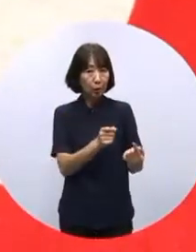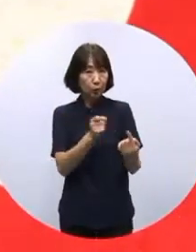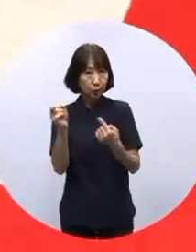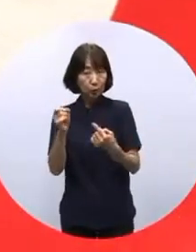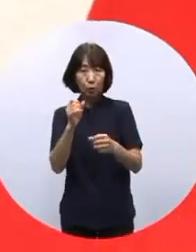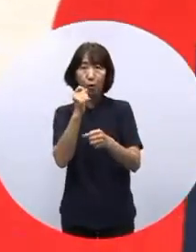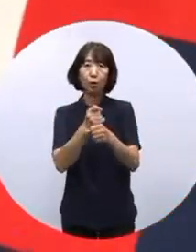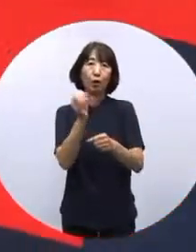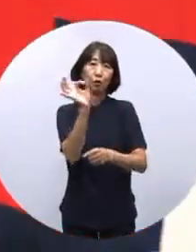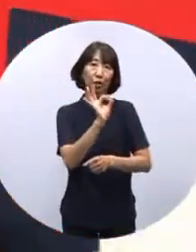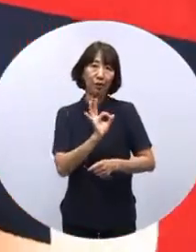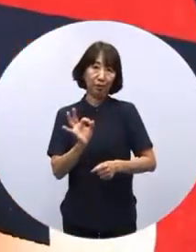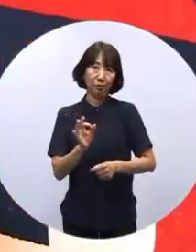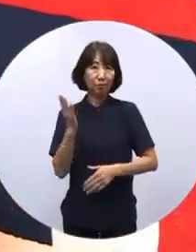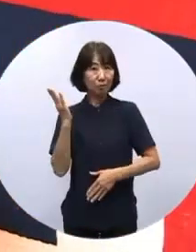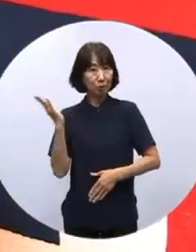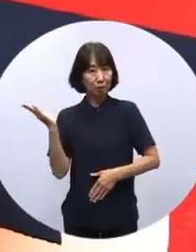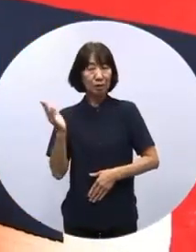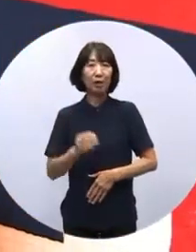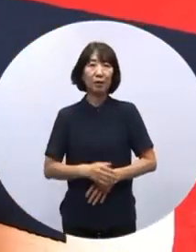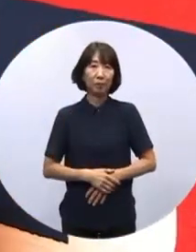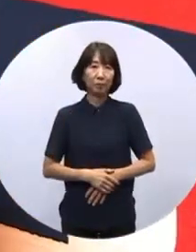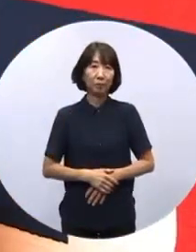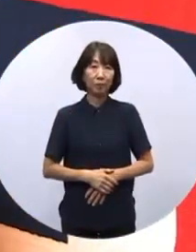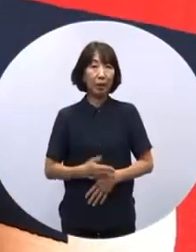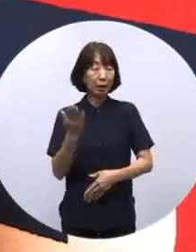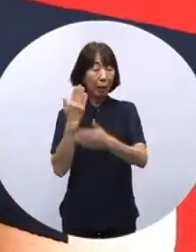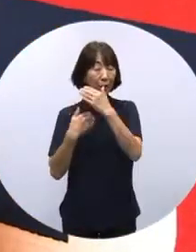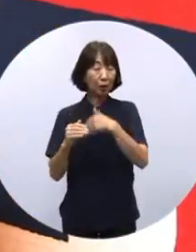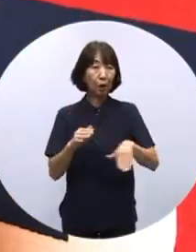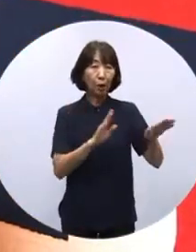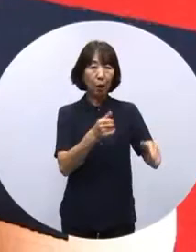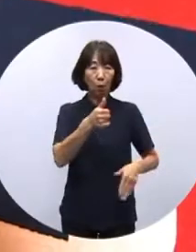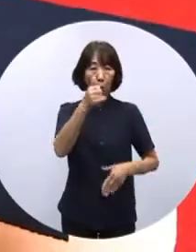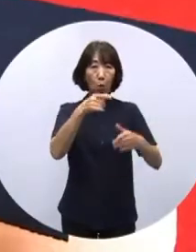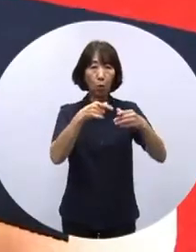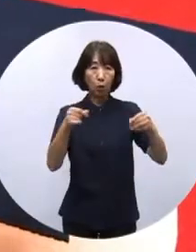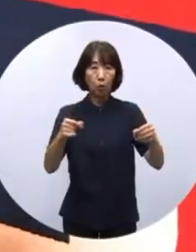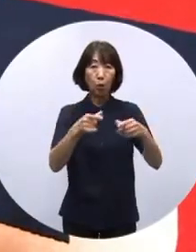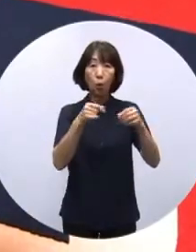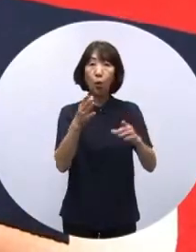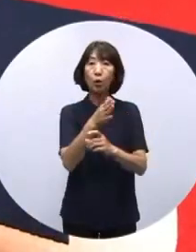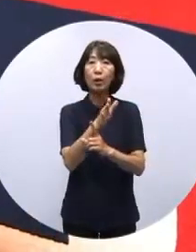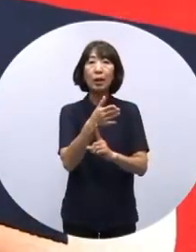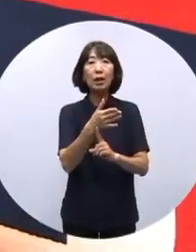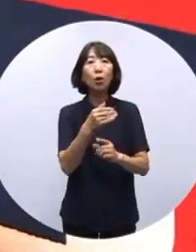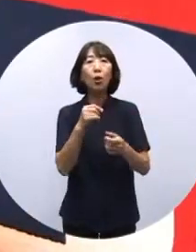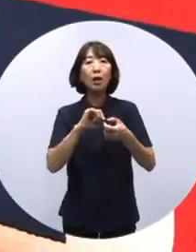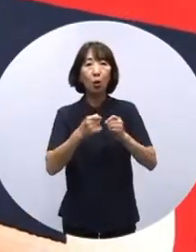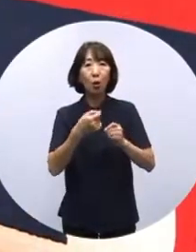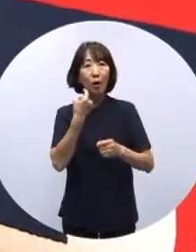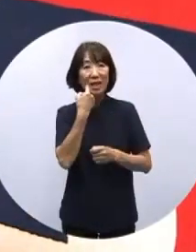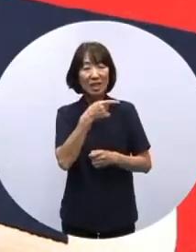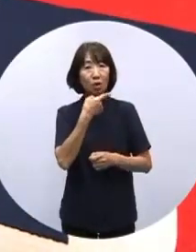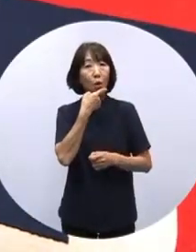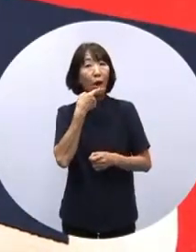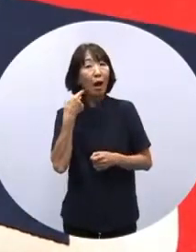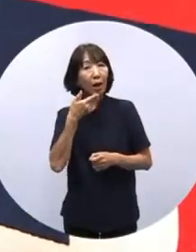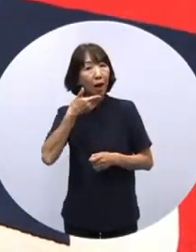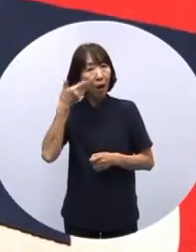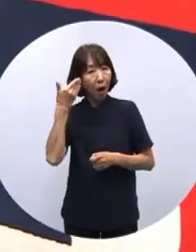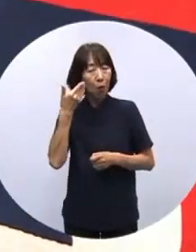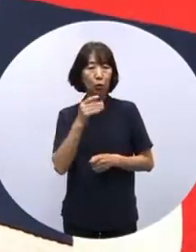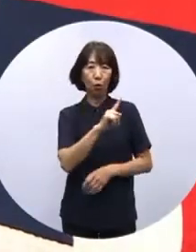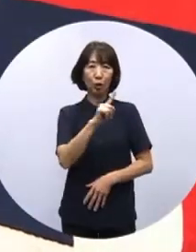品。こちらの作品には、かつてのハワイ王国の国旗の色、白、赤、青